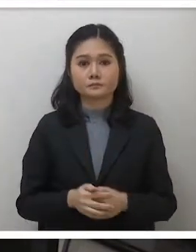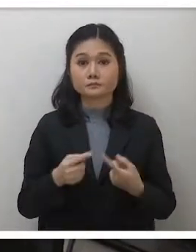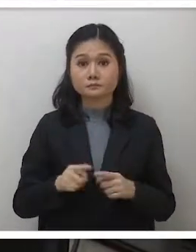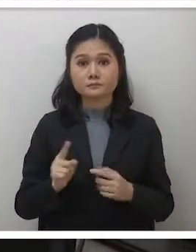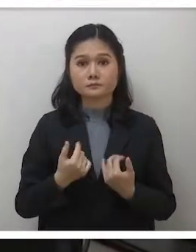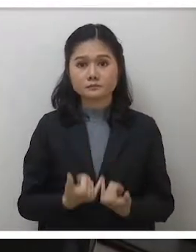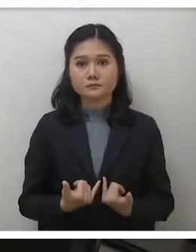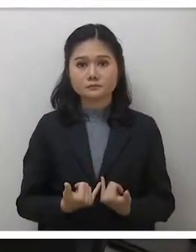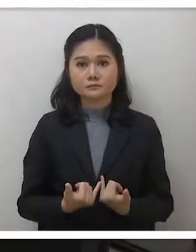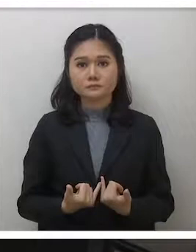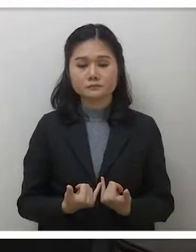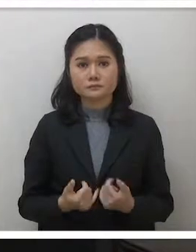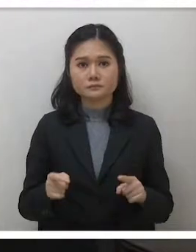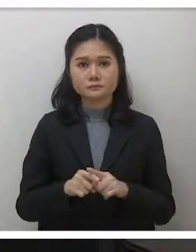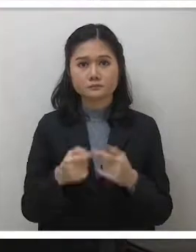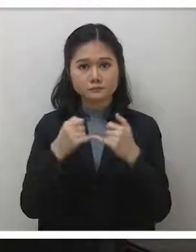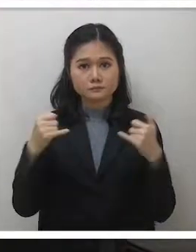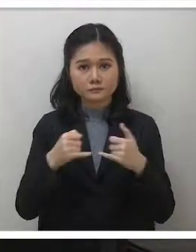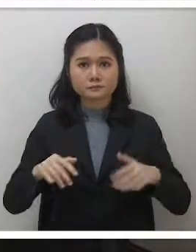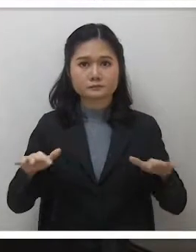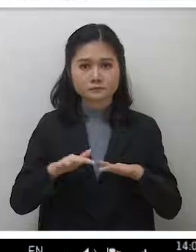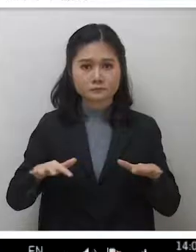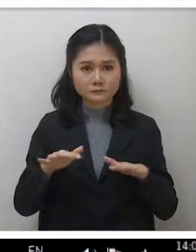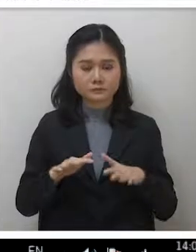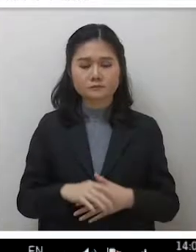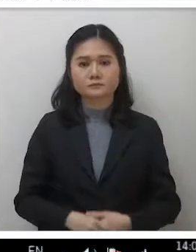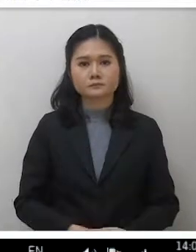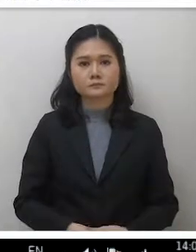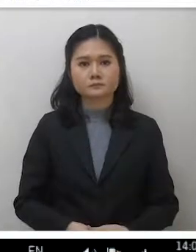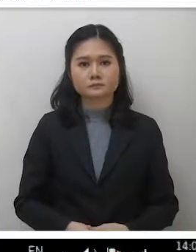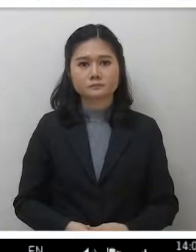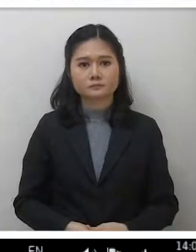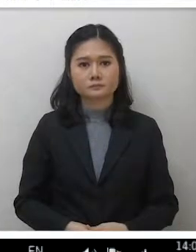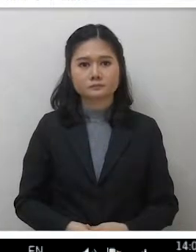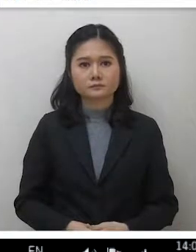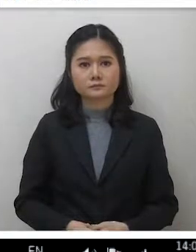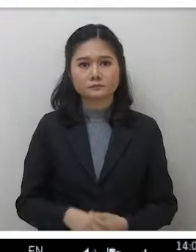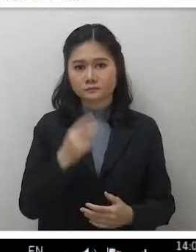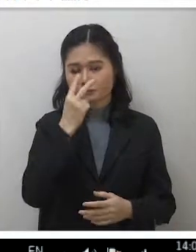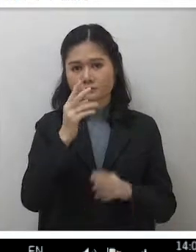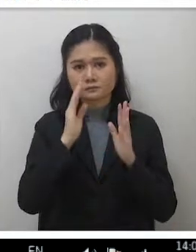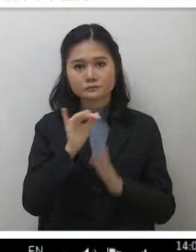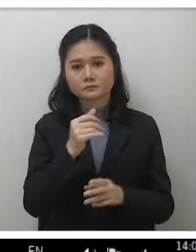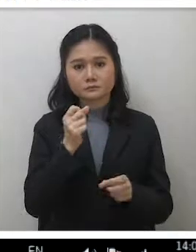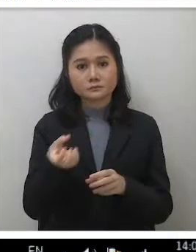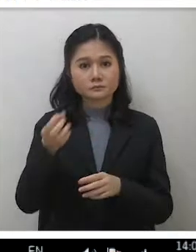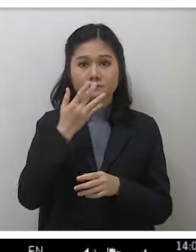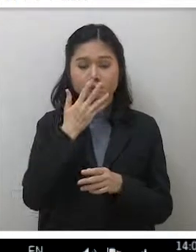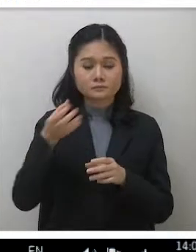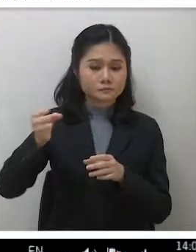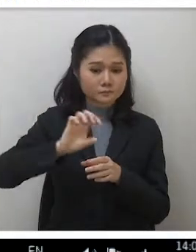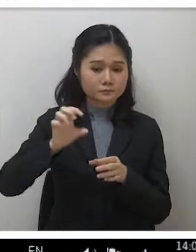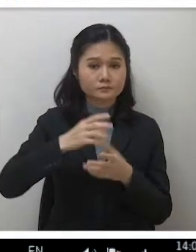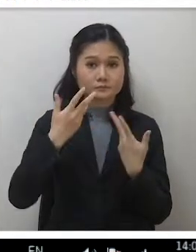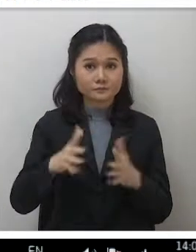ต่ตอนนี้เนี่ยเขายังเป็นแค่เส้นนะครับครูมองไปบางคนลงสีและเยี่ยมมากเลยเร็วกว่าครูอีก